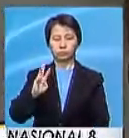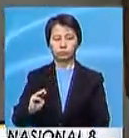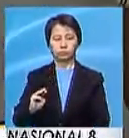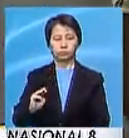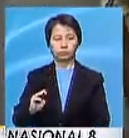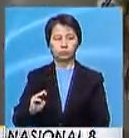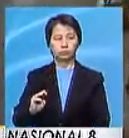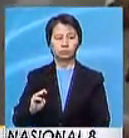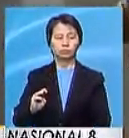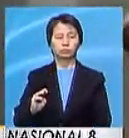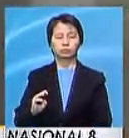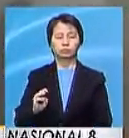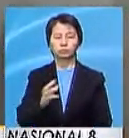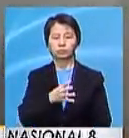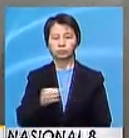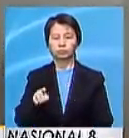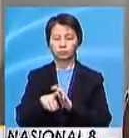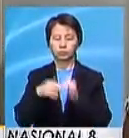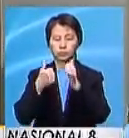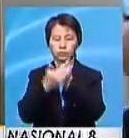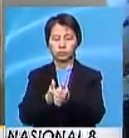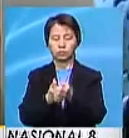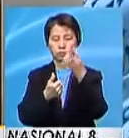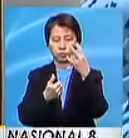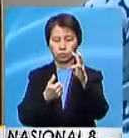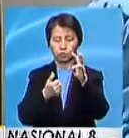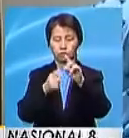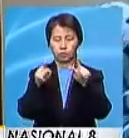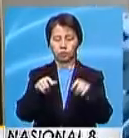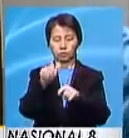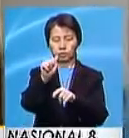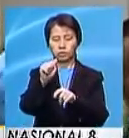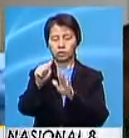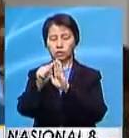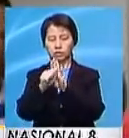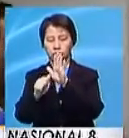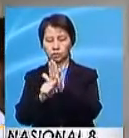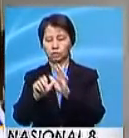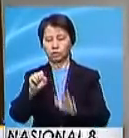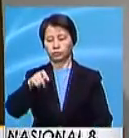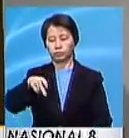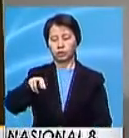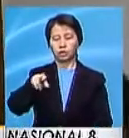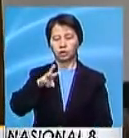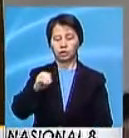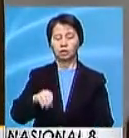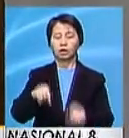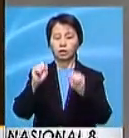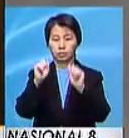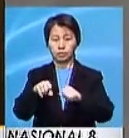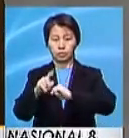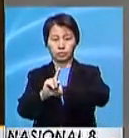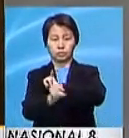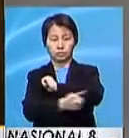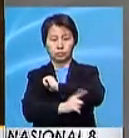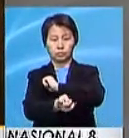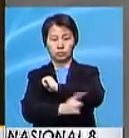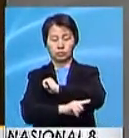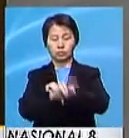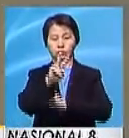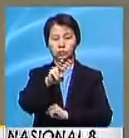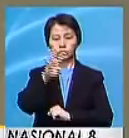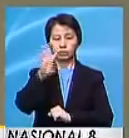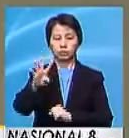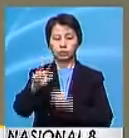SPRM Syafina Syabudin mengikut Seksyen 17A Akta SPRM 2009 yang boleh dihukum di bawah Seksyen